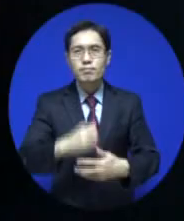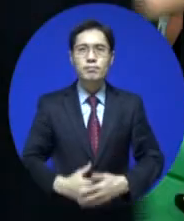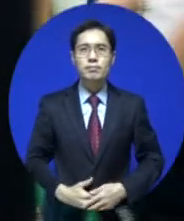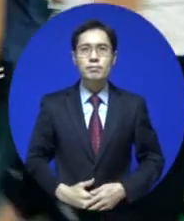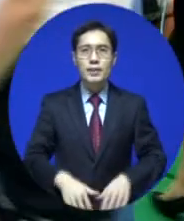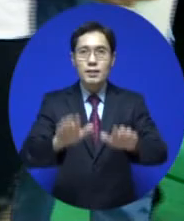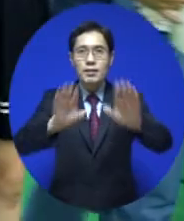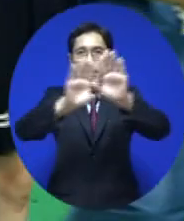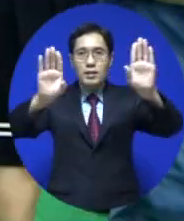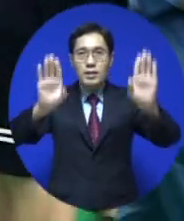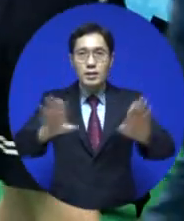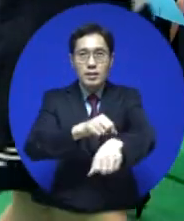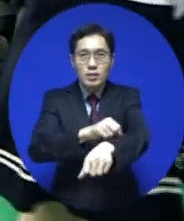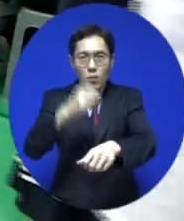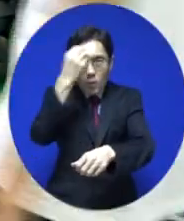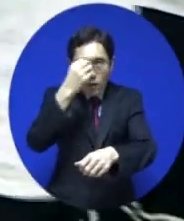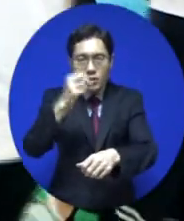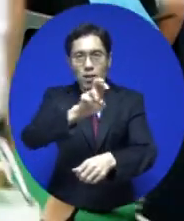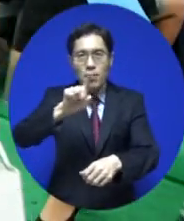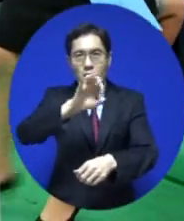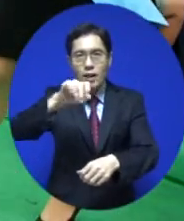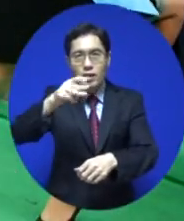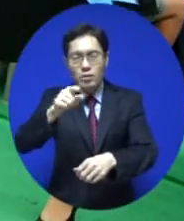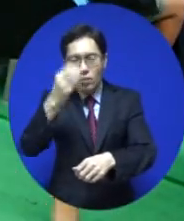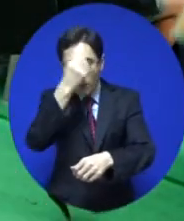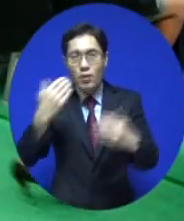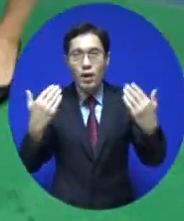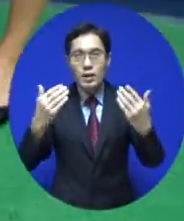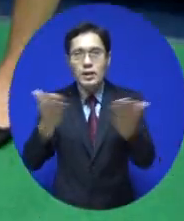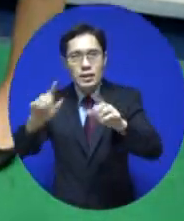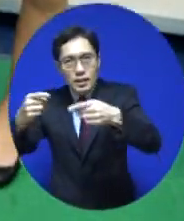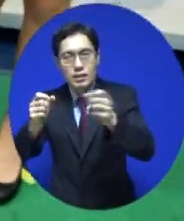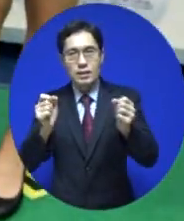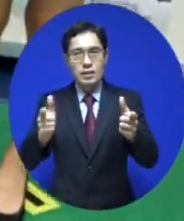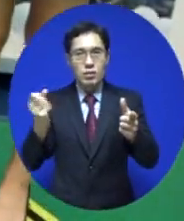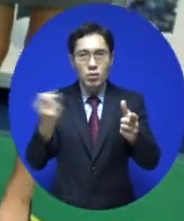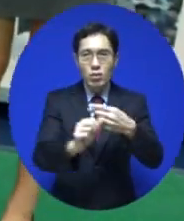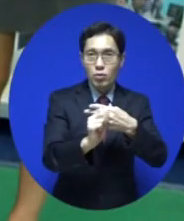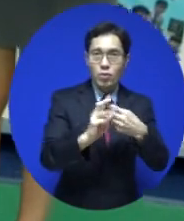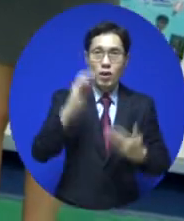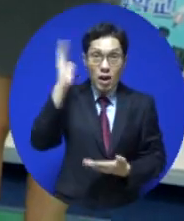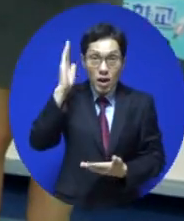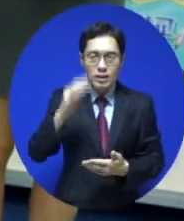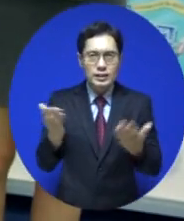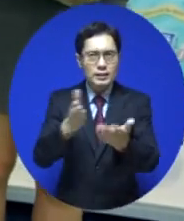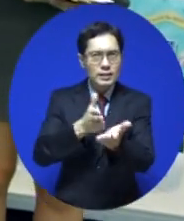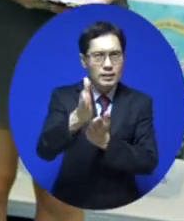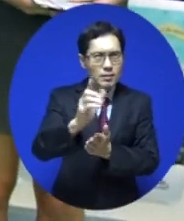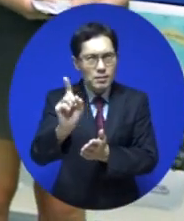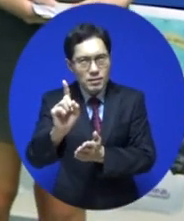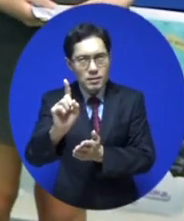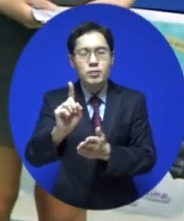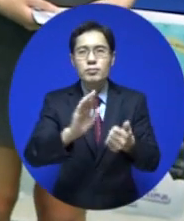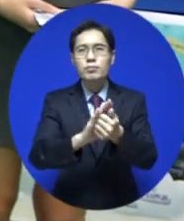좋았어요. 이번 박람회는 특성화고 및 마이스터고 재학생들에게는 취업의 기회를, 한편 중학생들에게는 진로